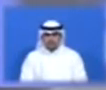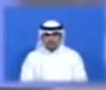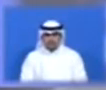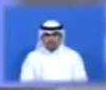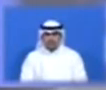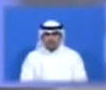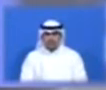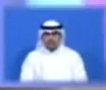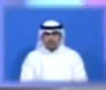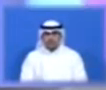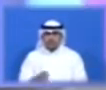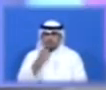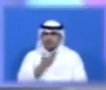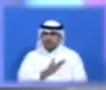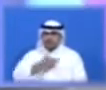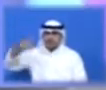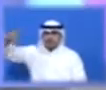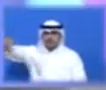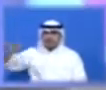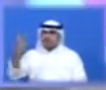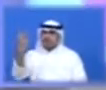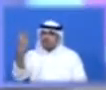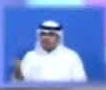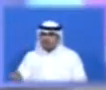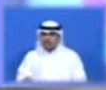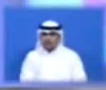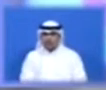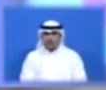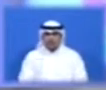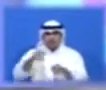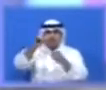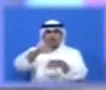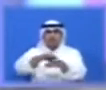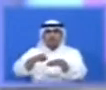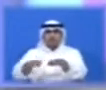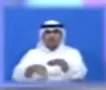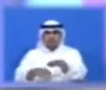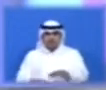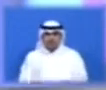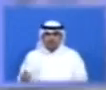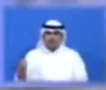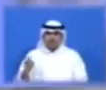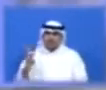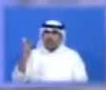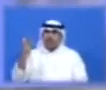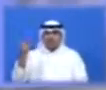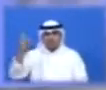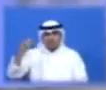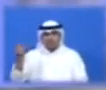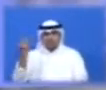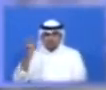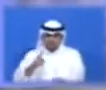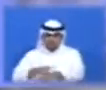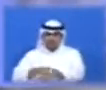محمد علي المصيجر عن عمر ناهز 76، وسيوارى جثمانها الثرى بعد صلاة عصر يوم